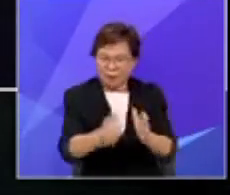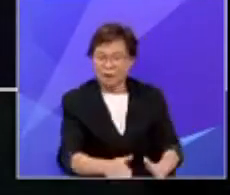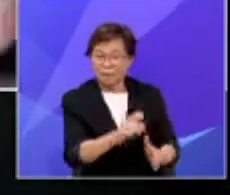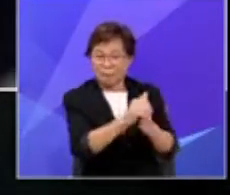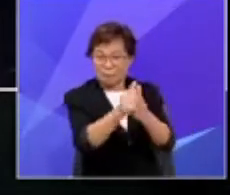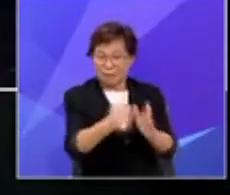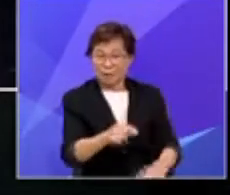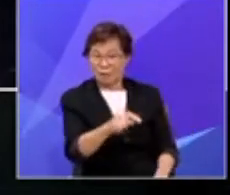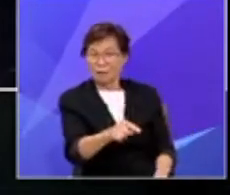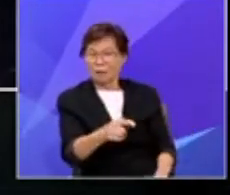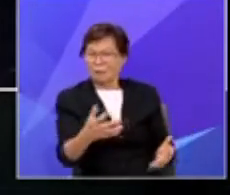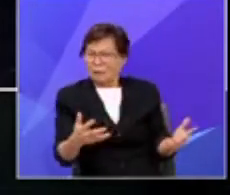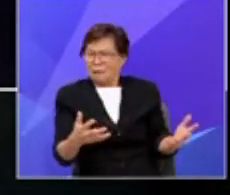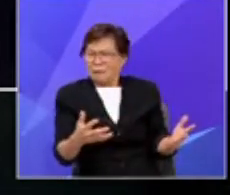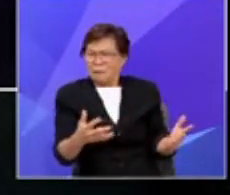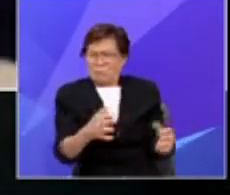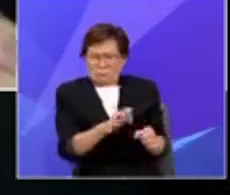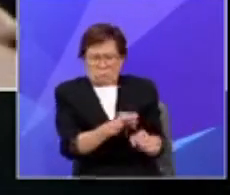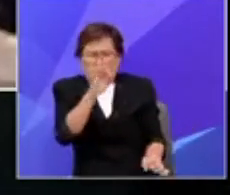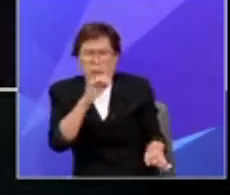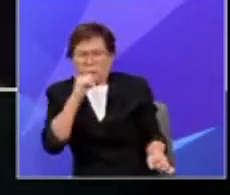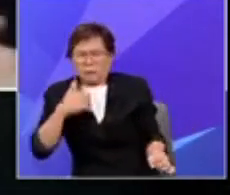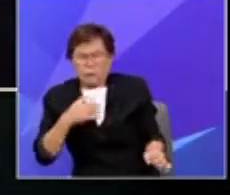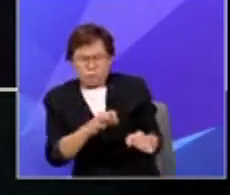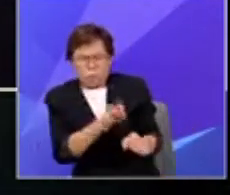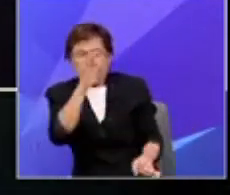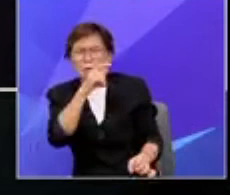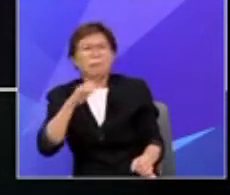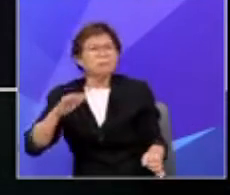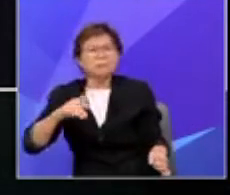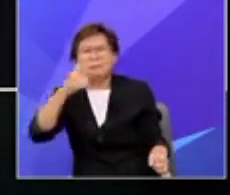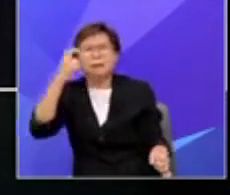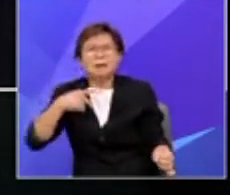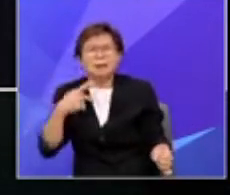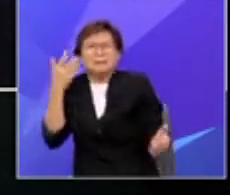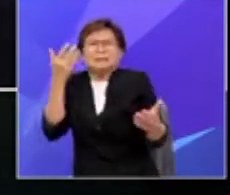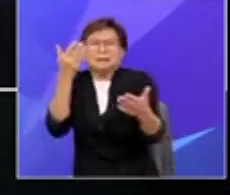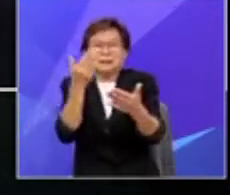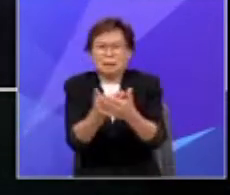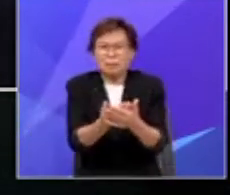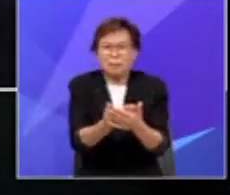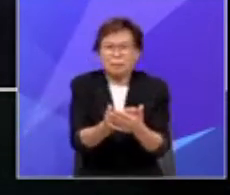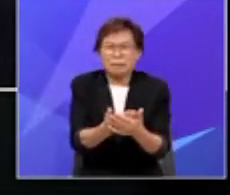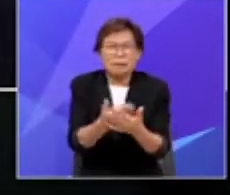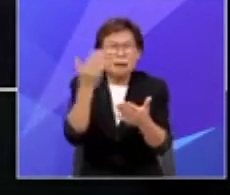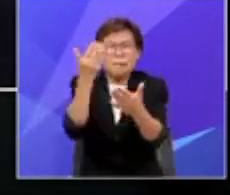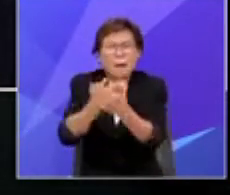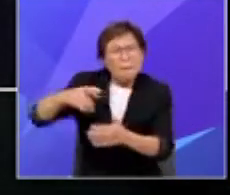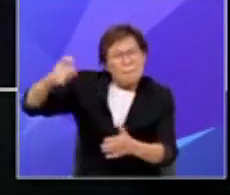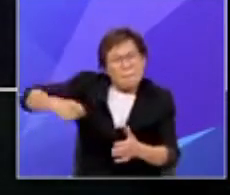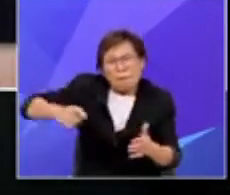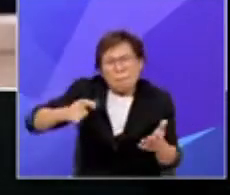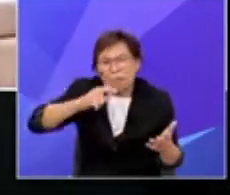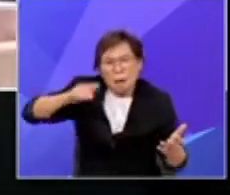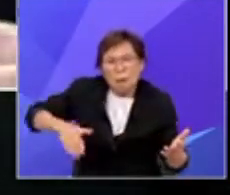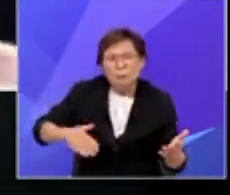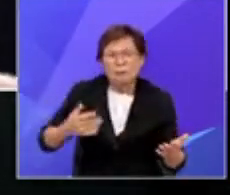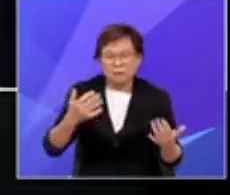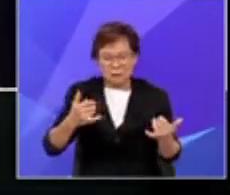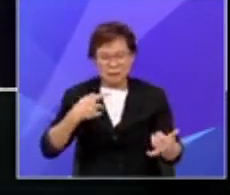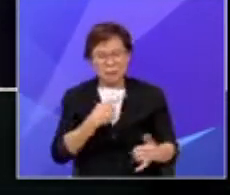pemangkin itu tidak berarti sebab kita belum sampai ke ada necessity karena